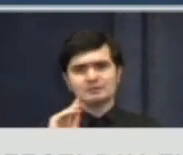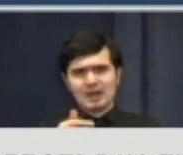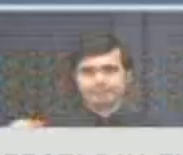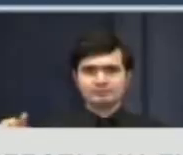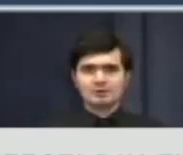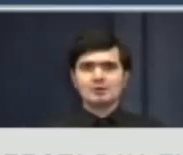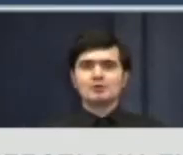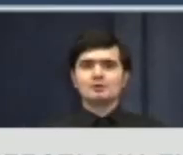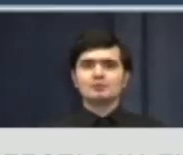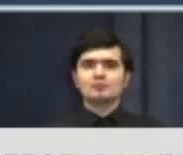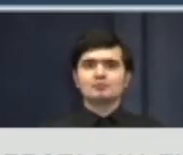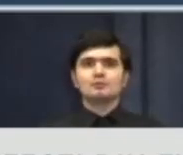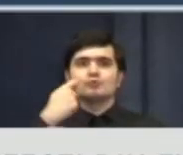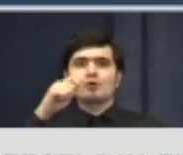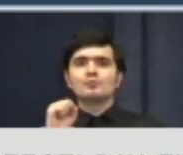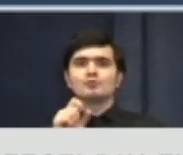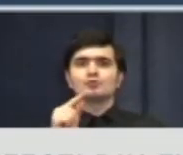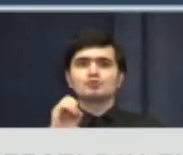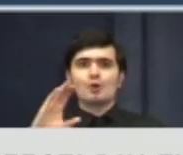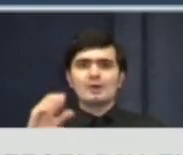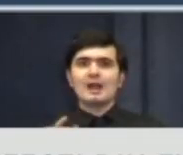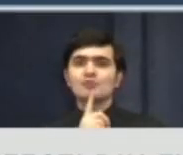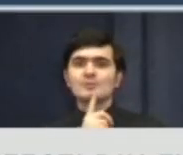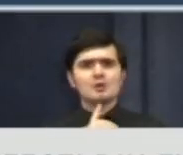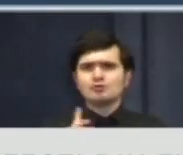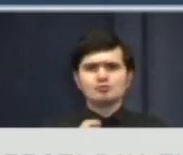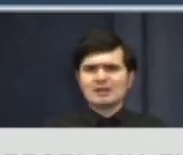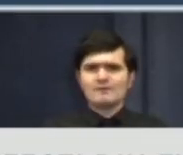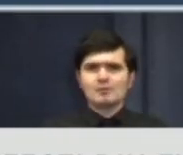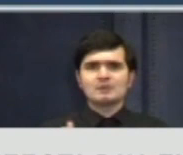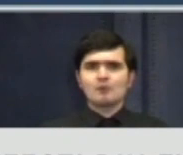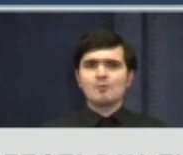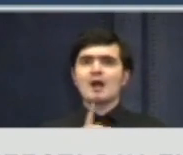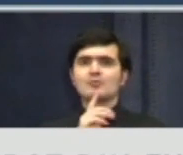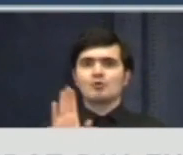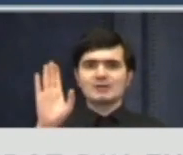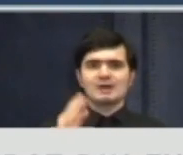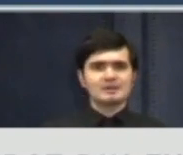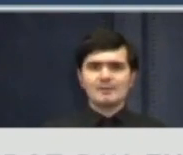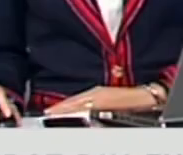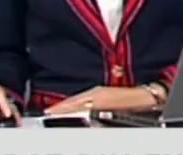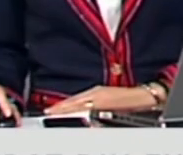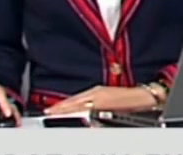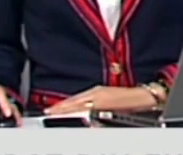Traian Berbeceanu, nu a fost încă făcută nominalizarea pentru municipiul București.